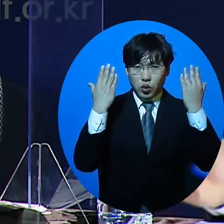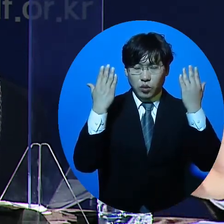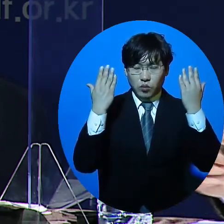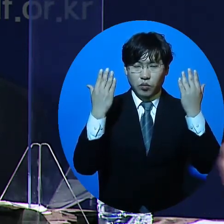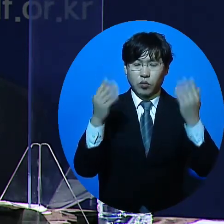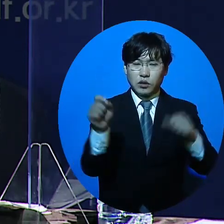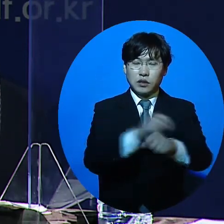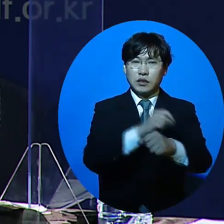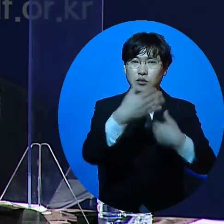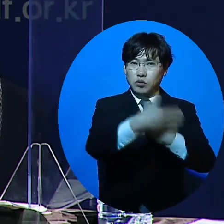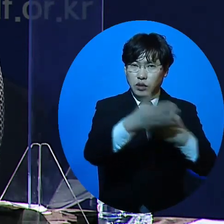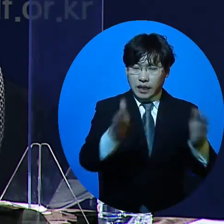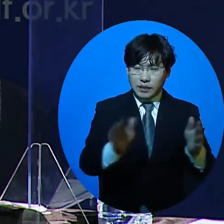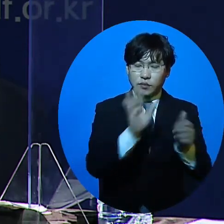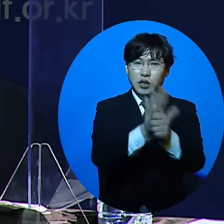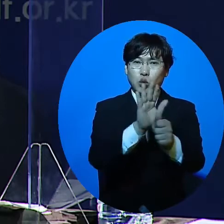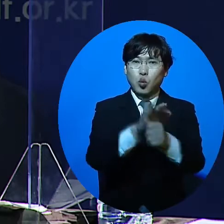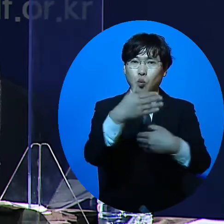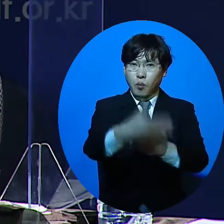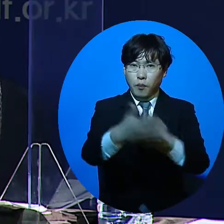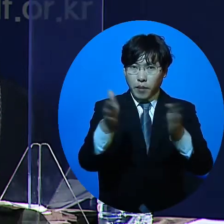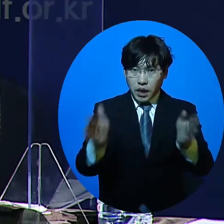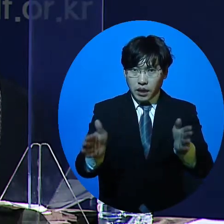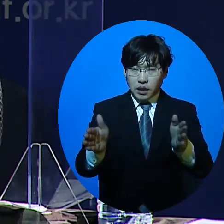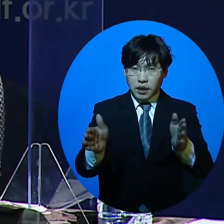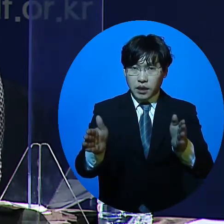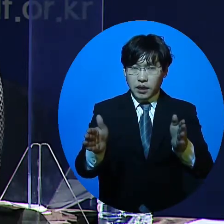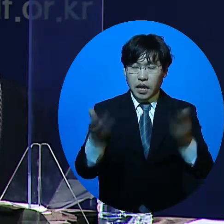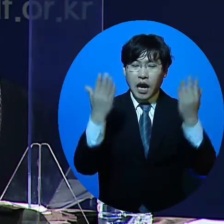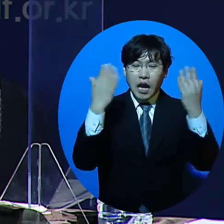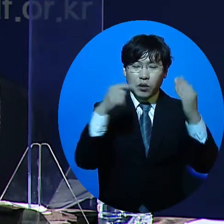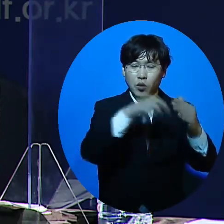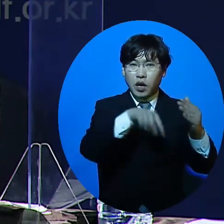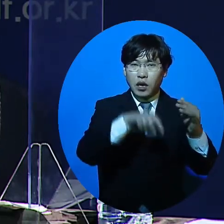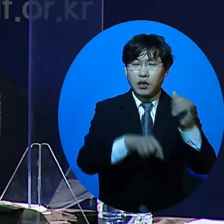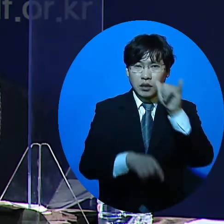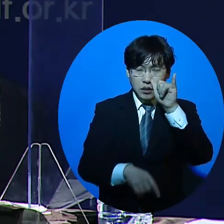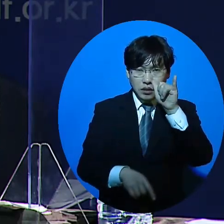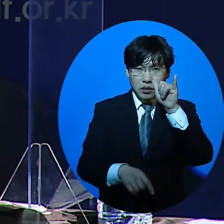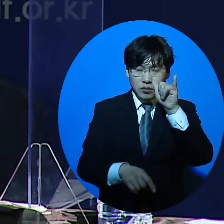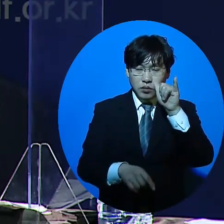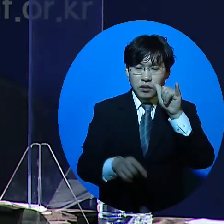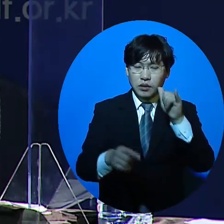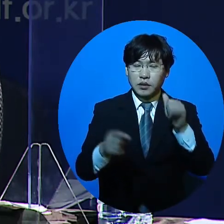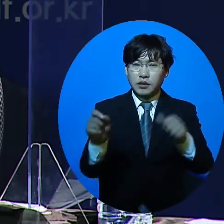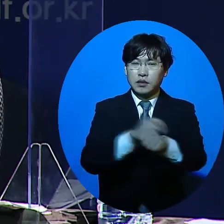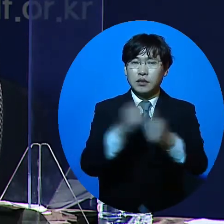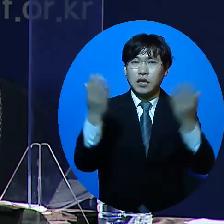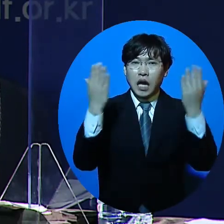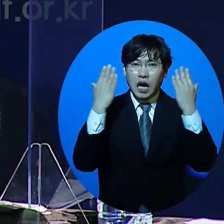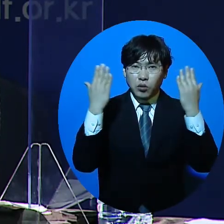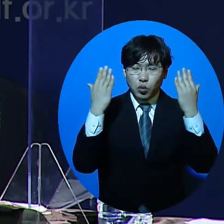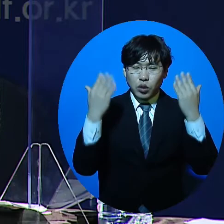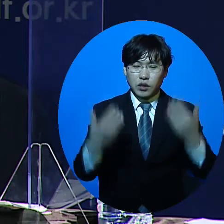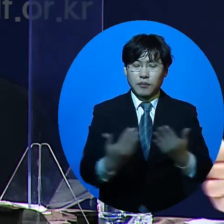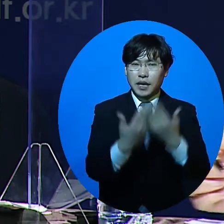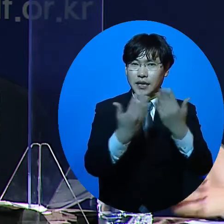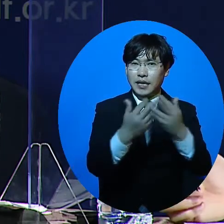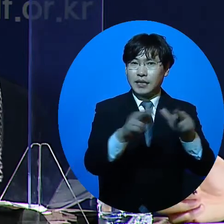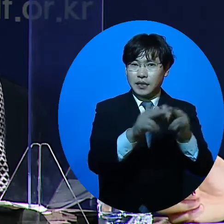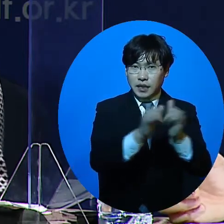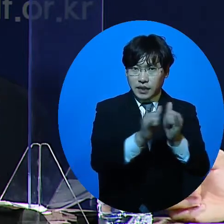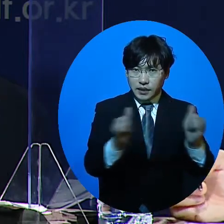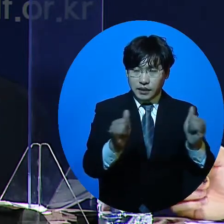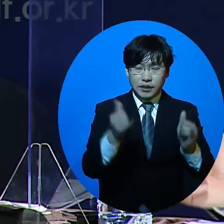특수학급 도움받는 학교마다 많이 있고, 지금 현재 특수학교만으로는 발달장애인,